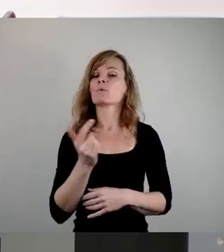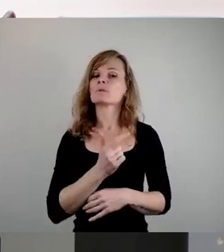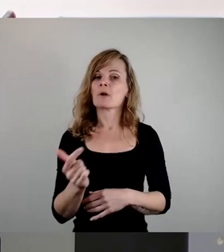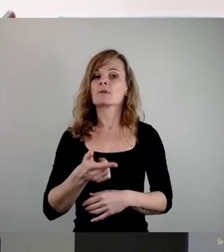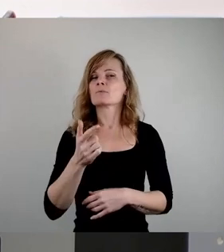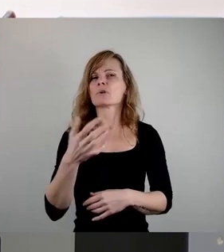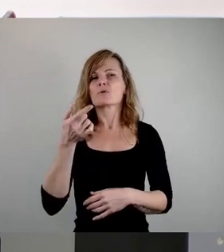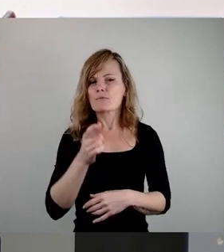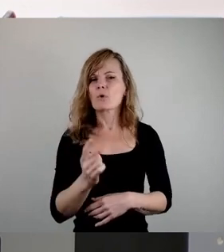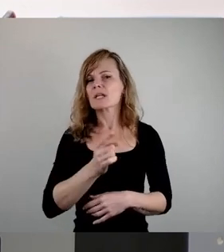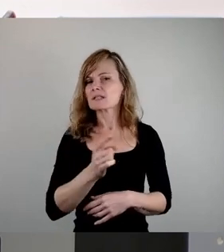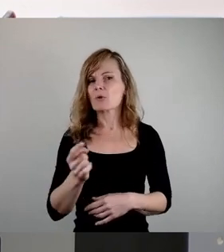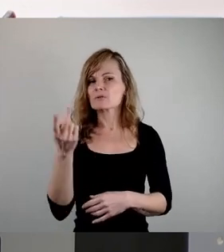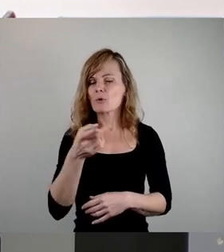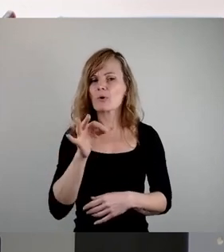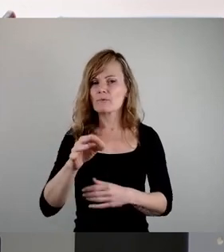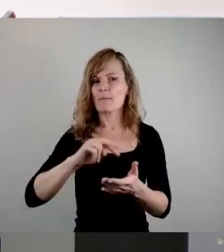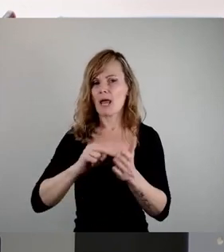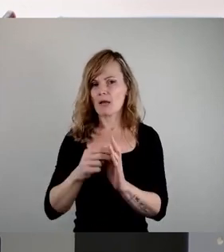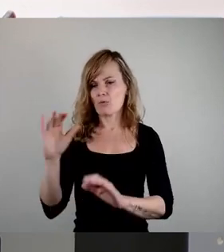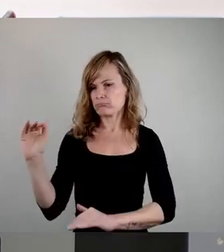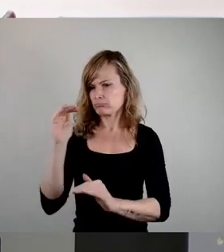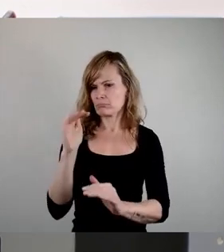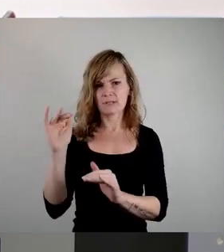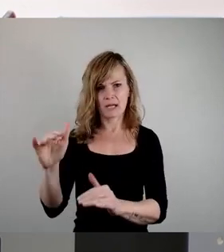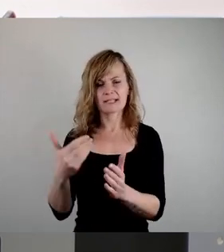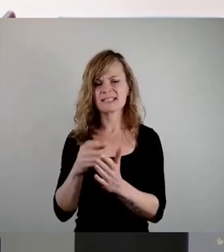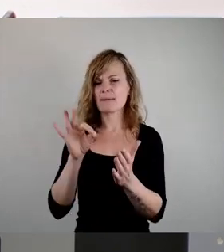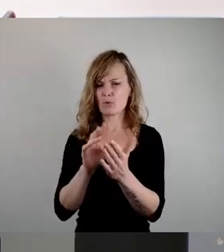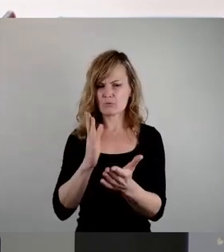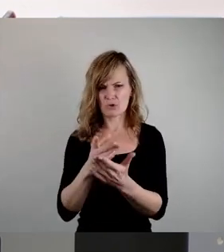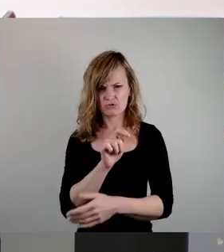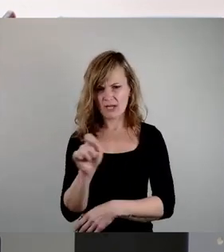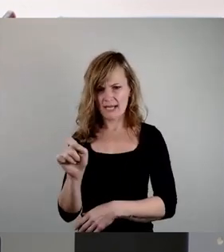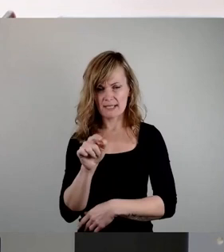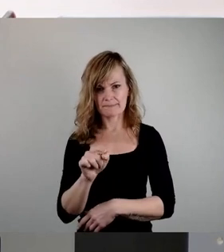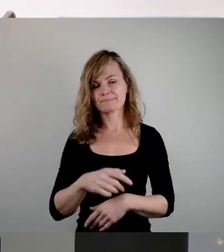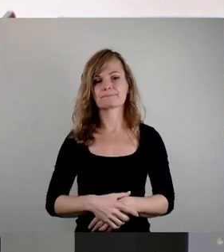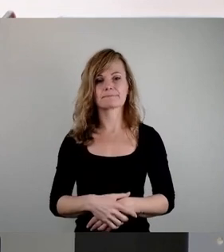200.000 Euro zur Planung zur Verfügung stehen. Also dieser Punkt müsste gestrichen werden. Und im